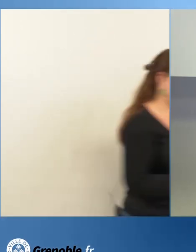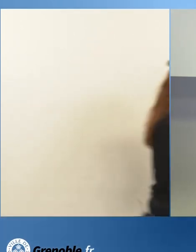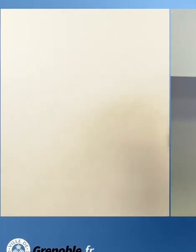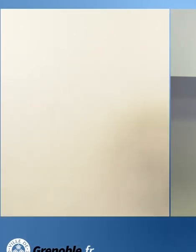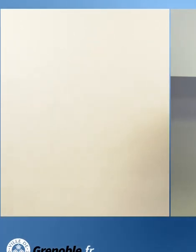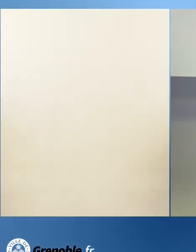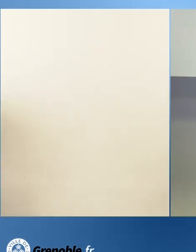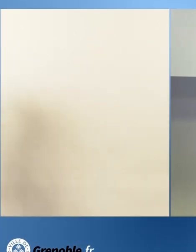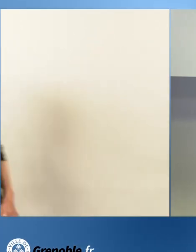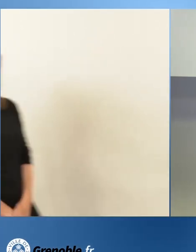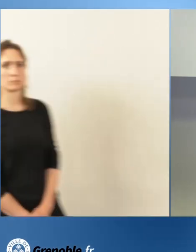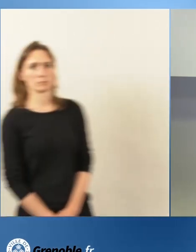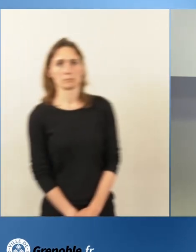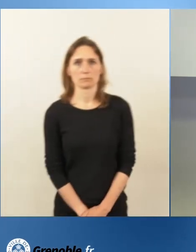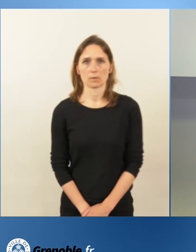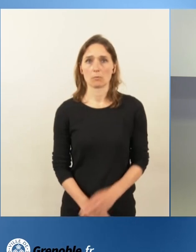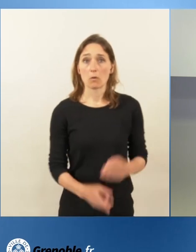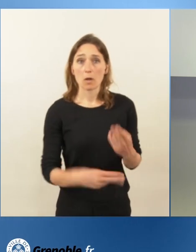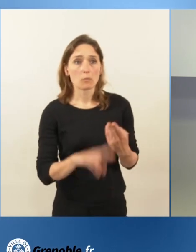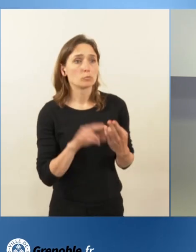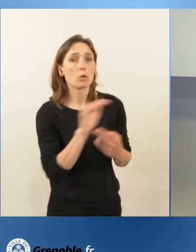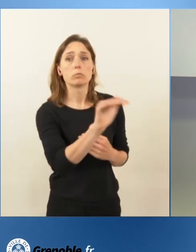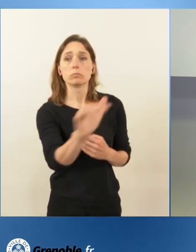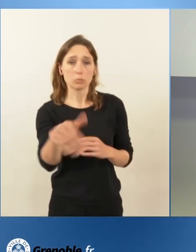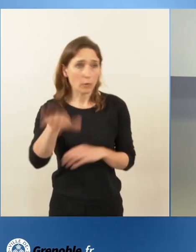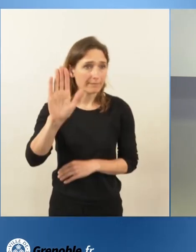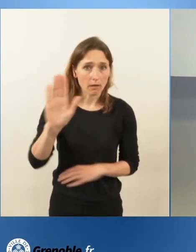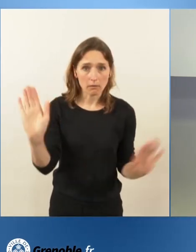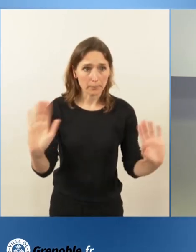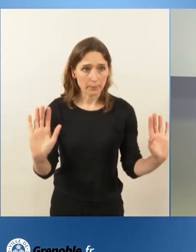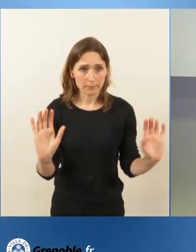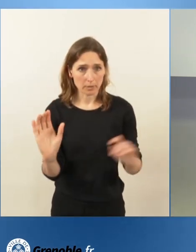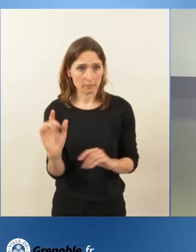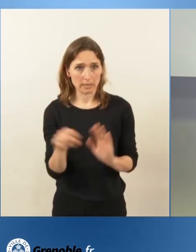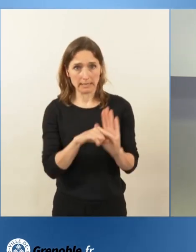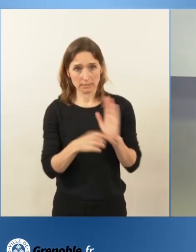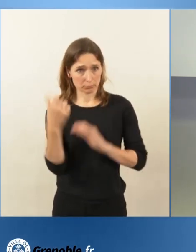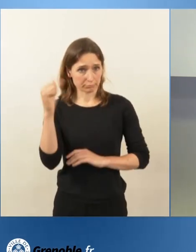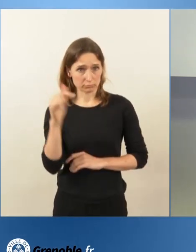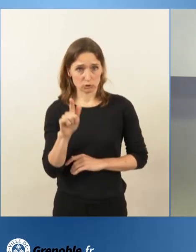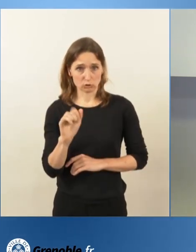je n'ai pas entendu de réponse à mon appel à candidature donc a priori il n'y a que cette liste